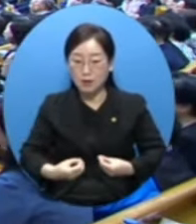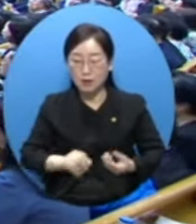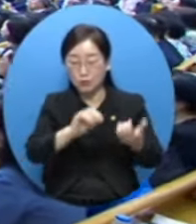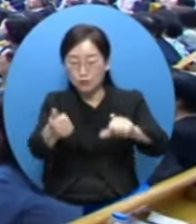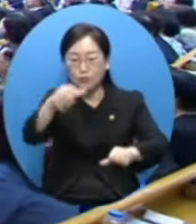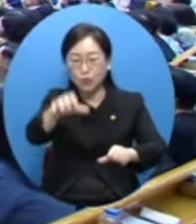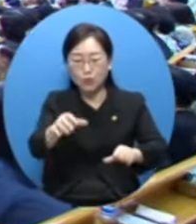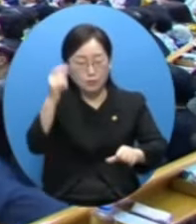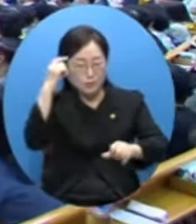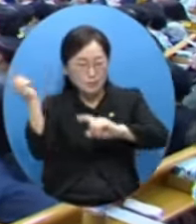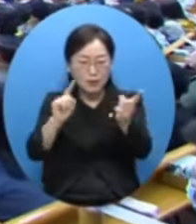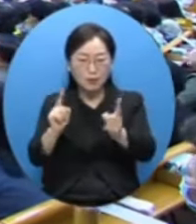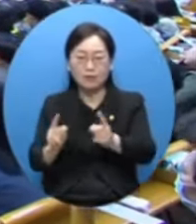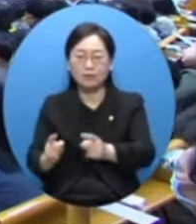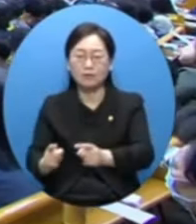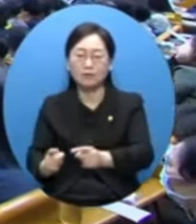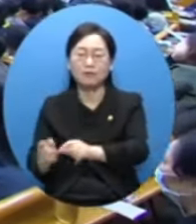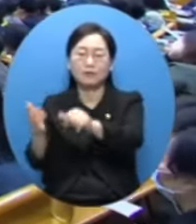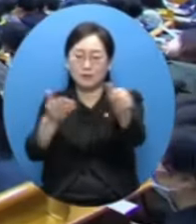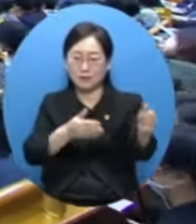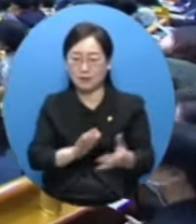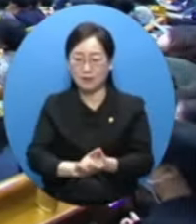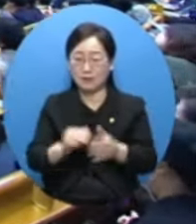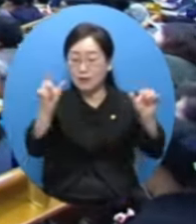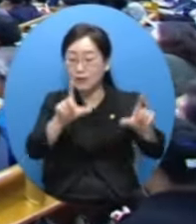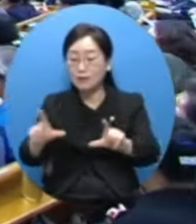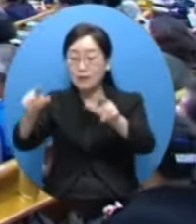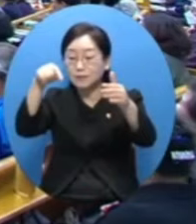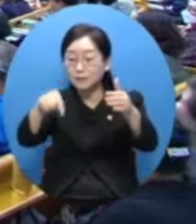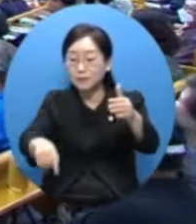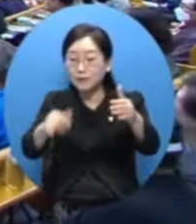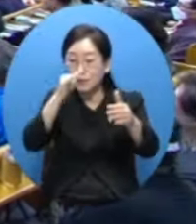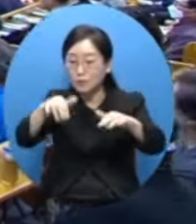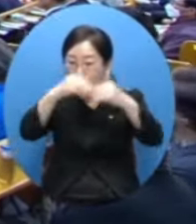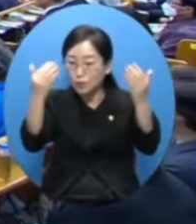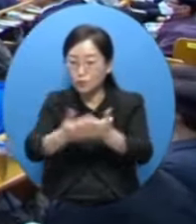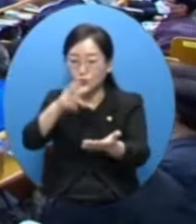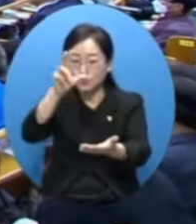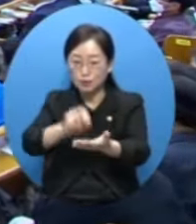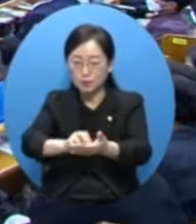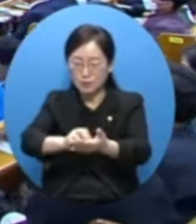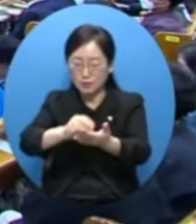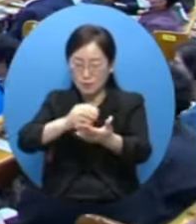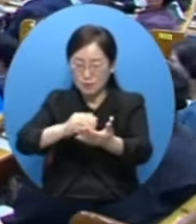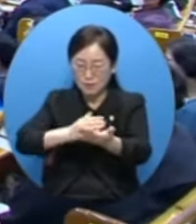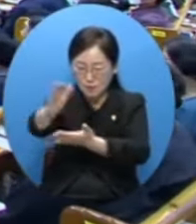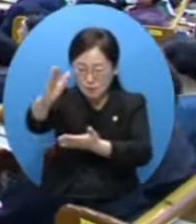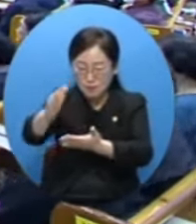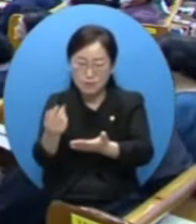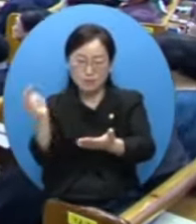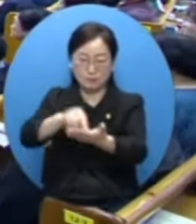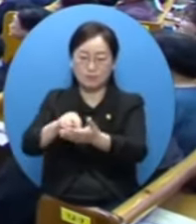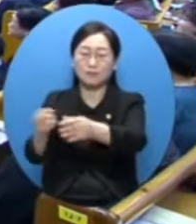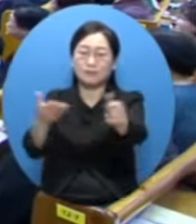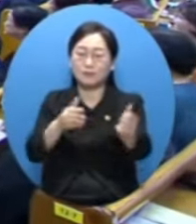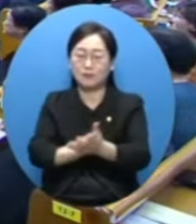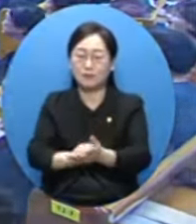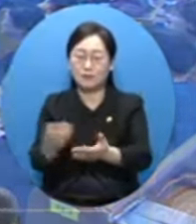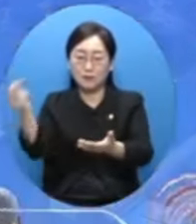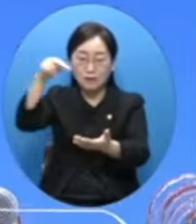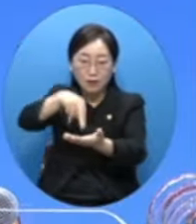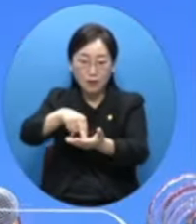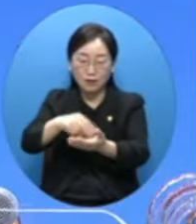일어나야 되는 것입니다. 우리 삶에 있는 모든 문제를 떨쳐버리고 일어나야 되는 것입니다. 주님이 일어나라 말씀할